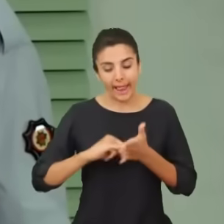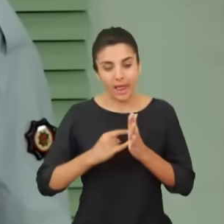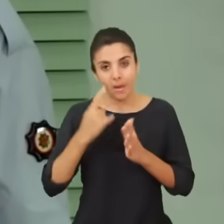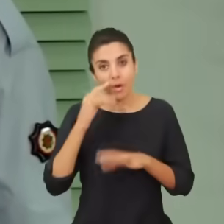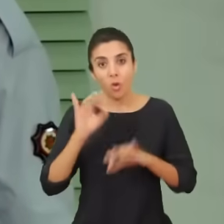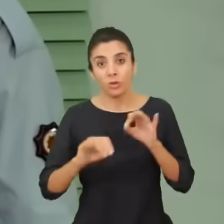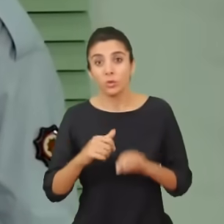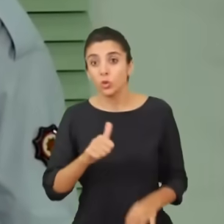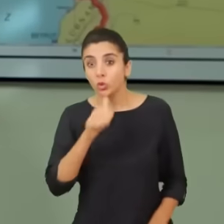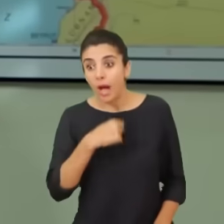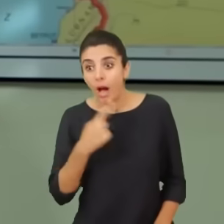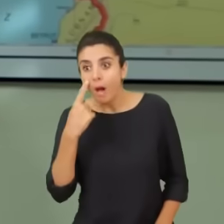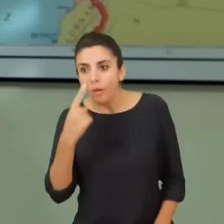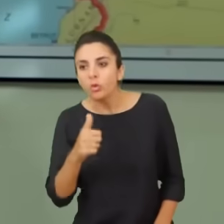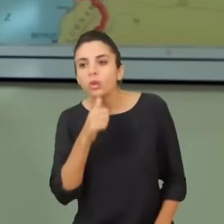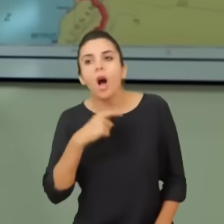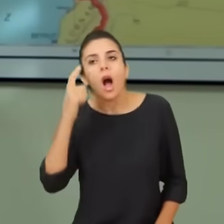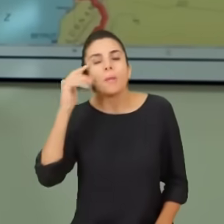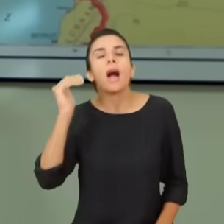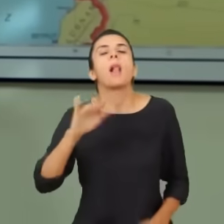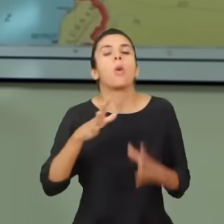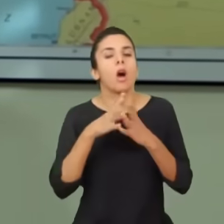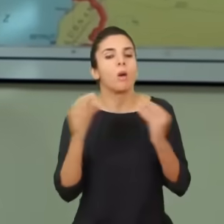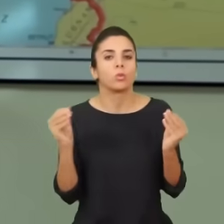Suya baktıkça susuzluğum gidiyor.